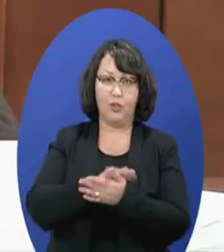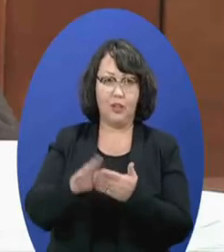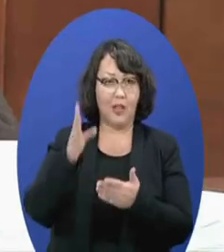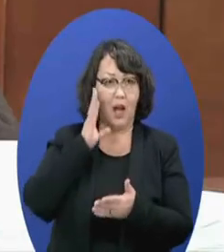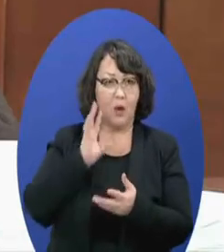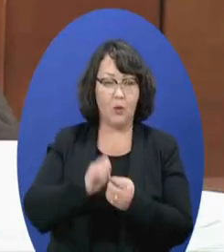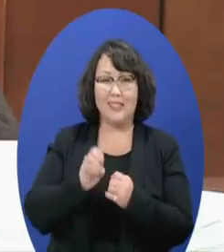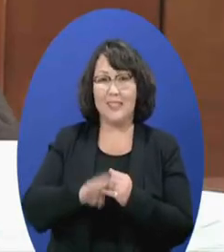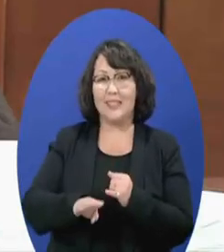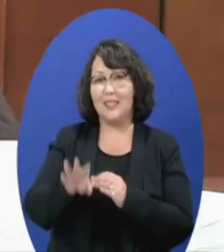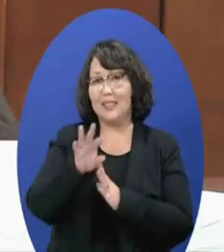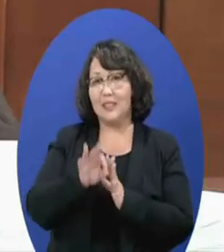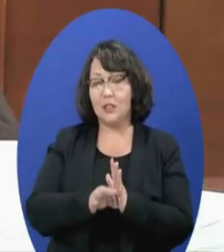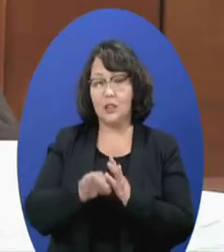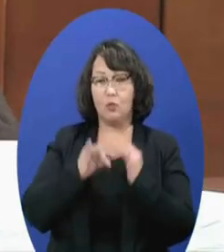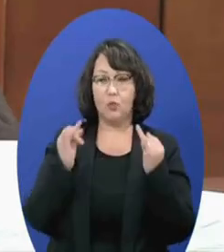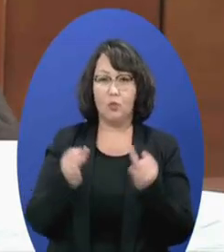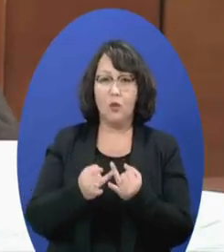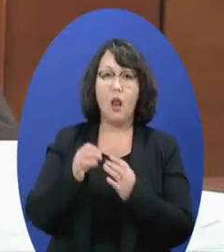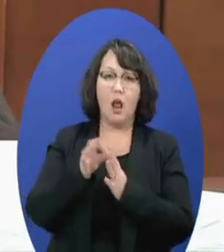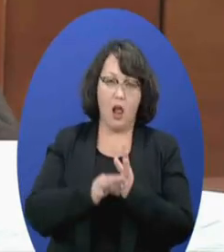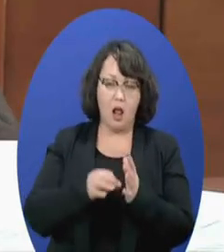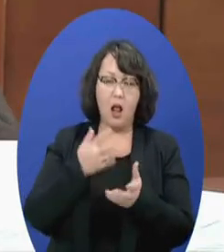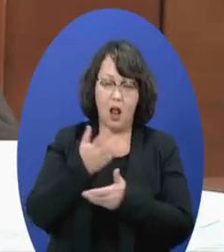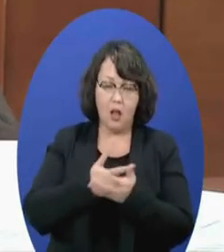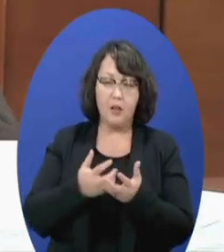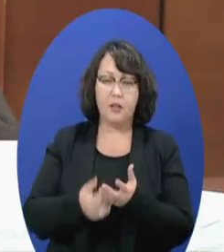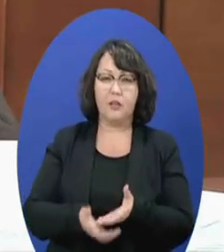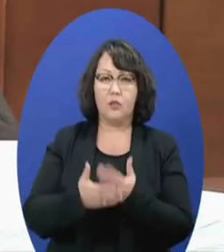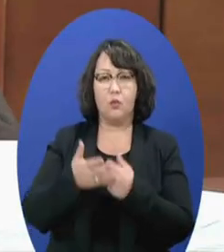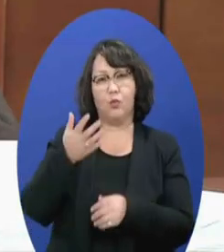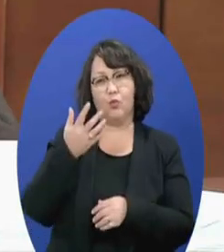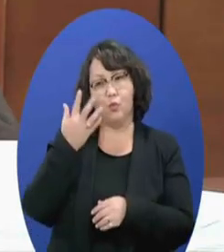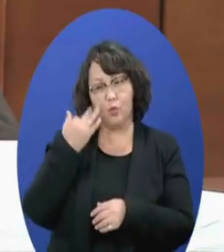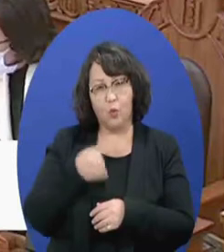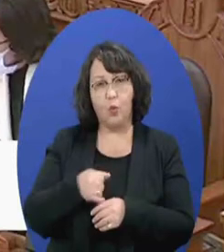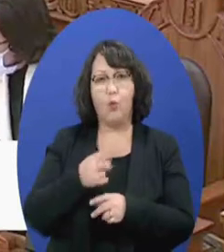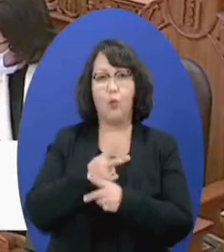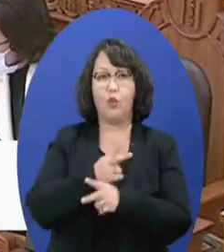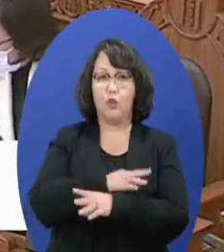эцсийн хэлэлцүүлгийг улсын хурлаар өнөөдөр хэлэлцүүлж дэмжлээ. Удахгүй улсын хурлаар